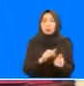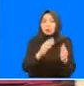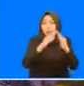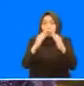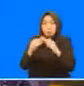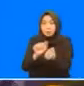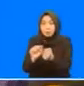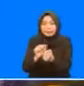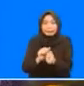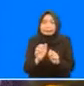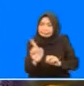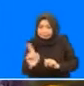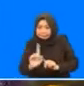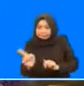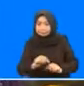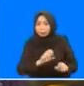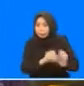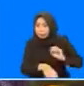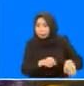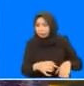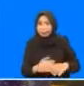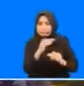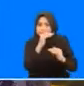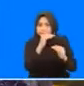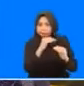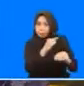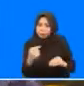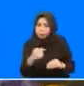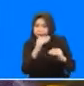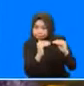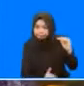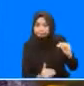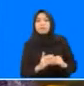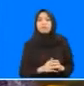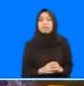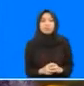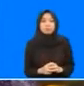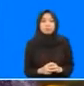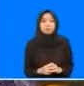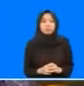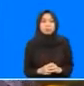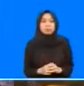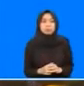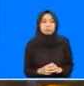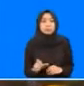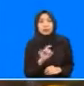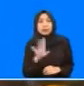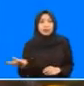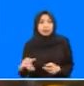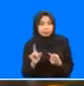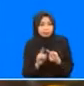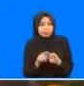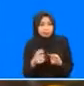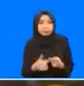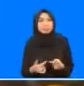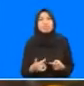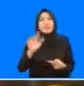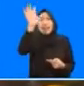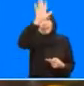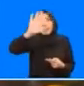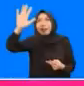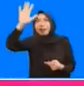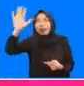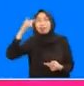rumah dan mengurangi sampah. Dan satu hal lagi yang penting, yaitu belajar mencintai alam